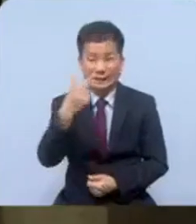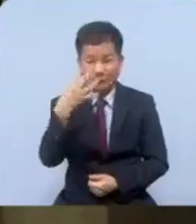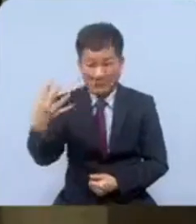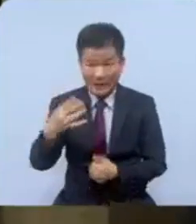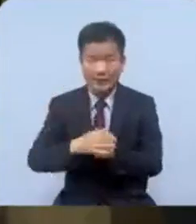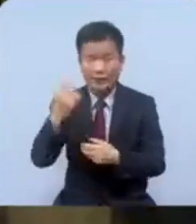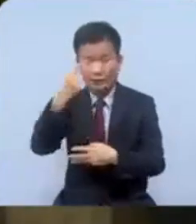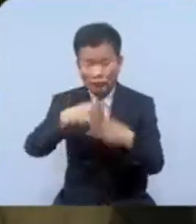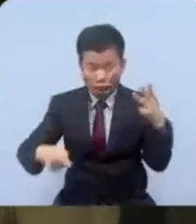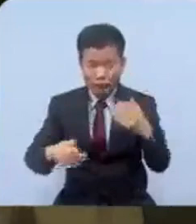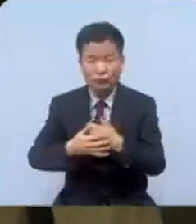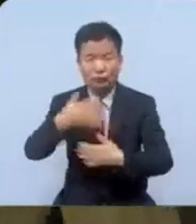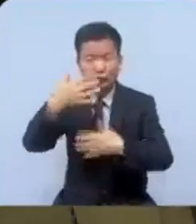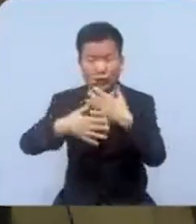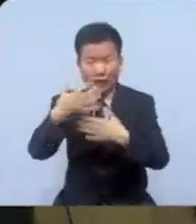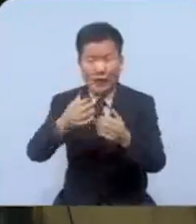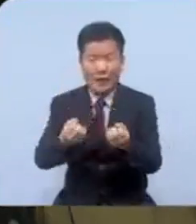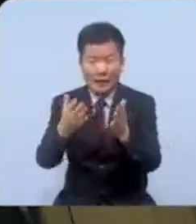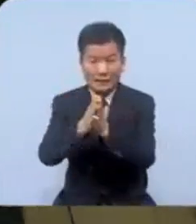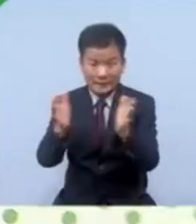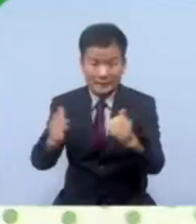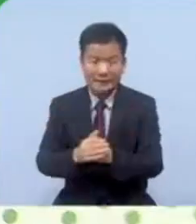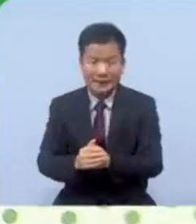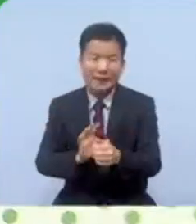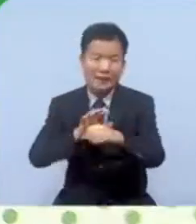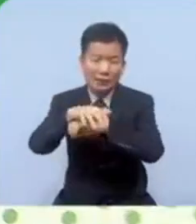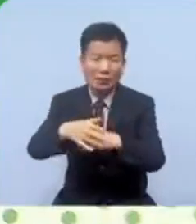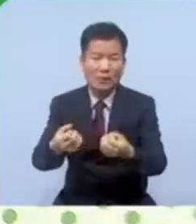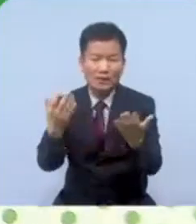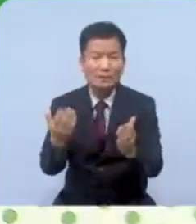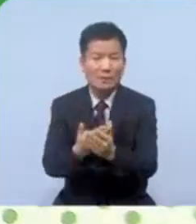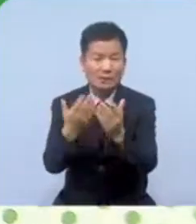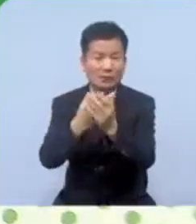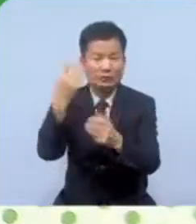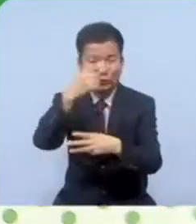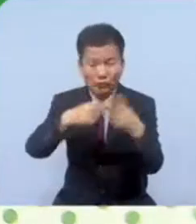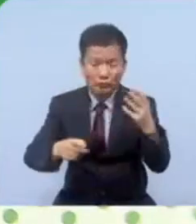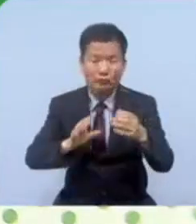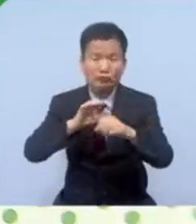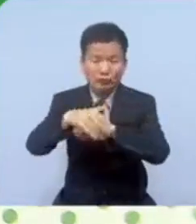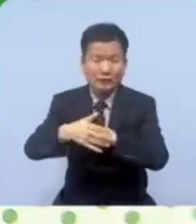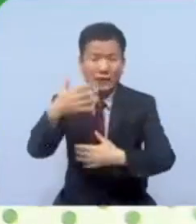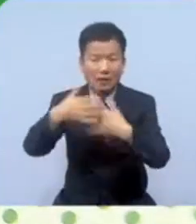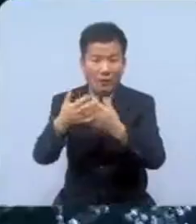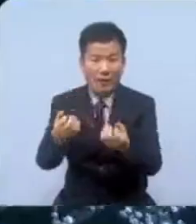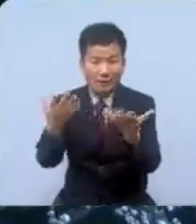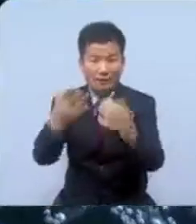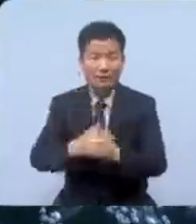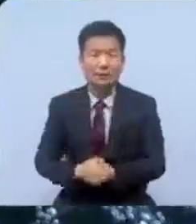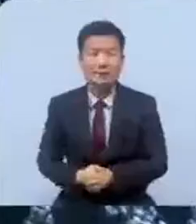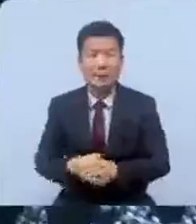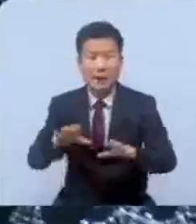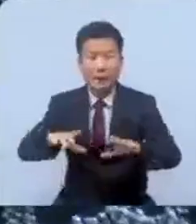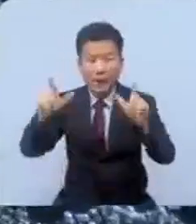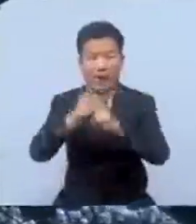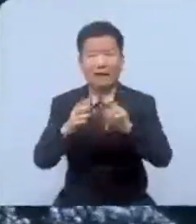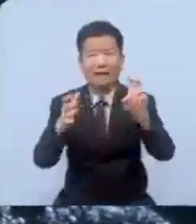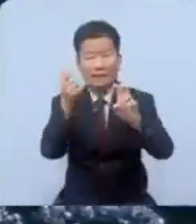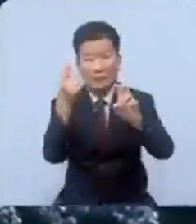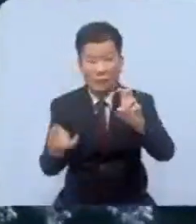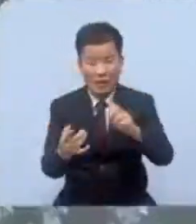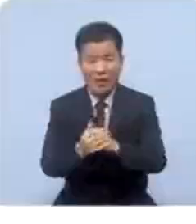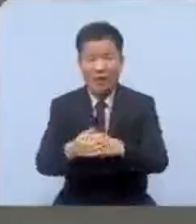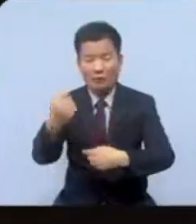2004년 청주시 단편영화제로 시작해 어엿한 글로벌 행사로 거듭난 청주 국제단편영화제 올해 20회